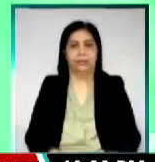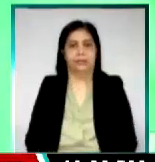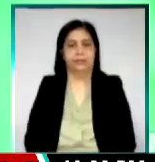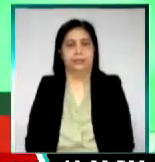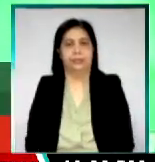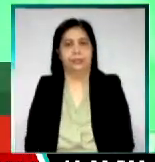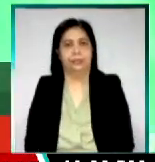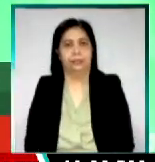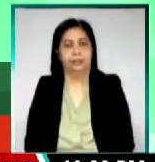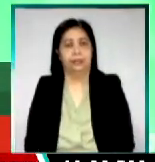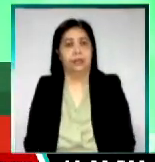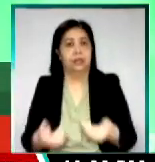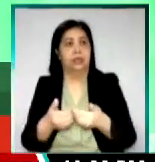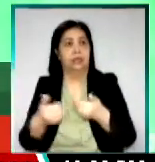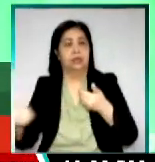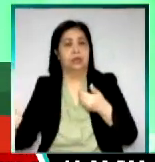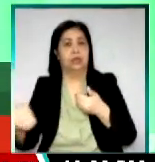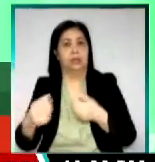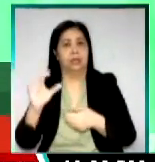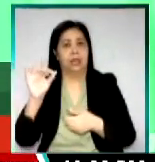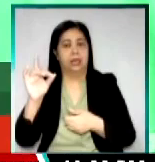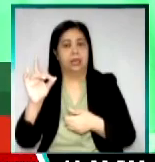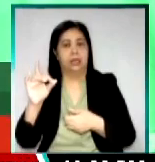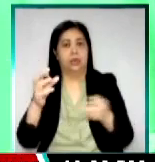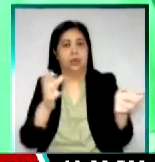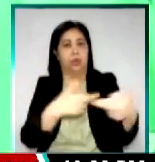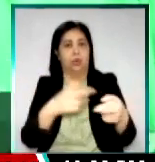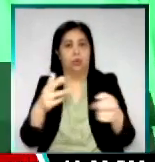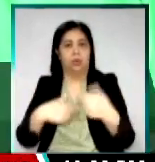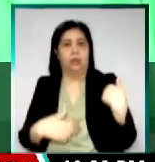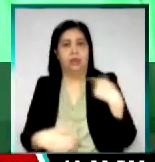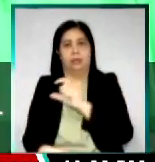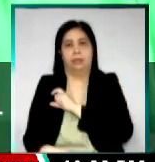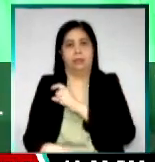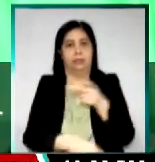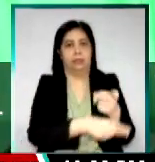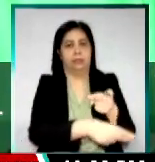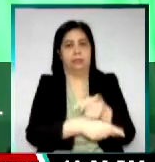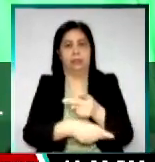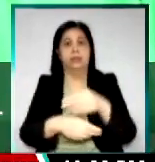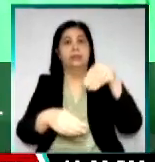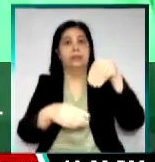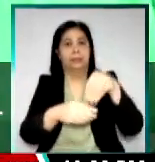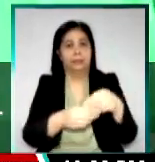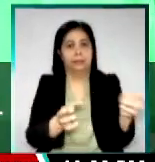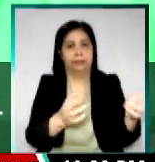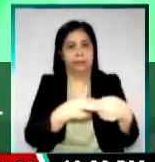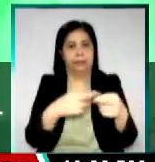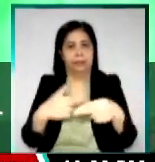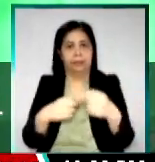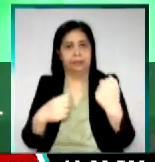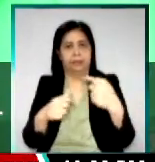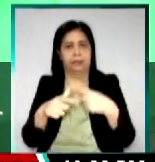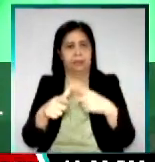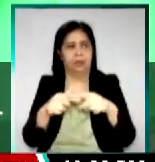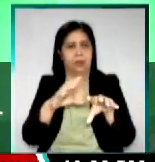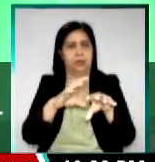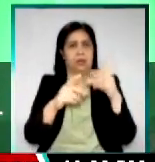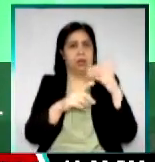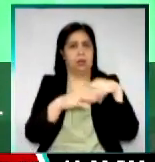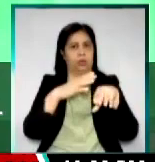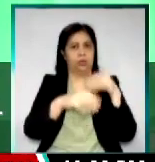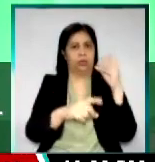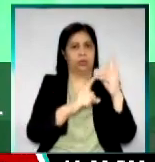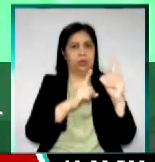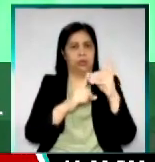Pinaghiwalay kami sa walong kwarto. May mga pulis na nagbabantay po sa loob ng kwarto at sa labas po ng pinto.